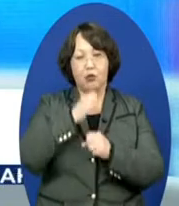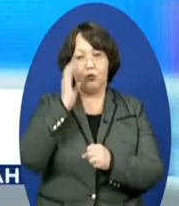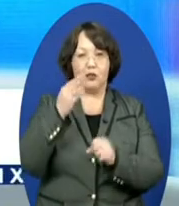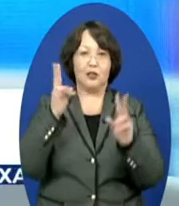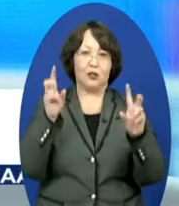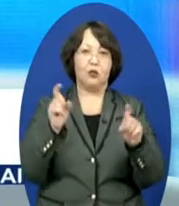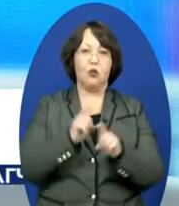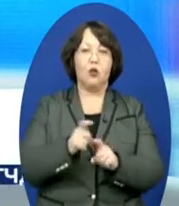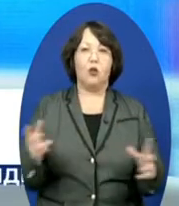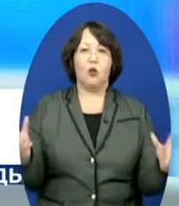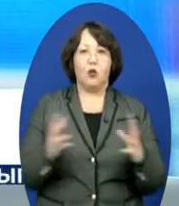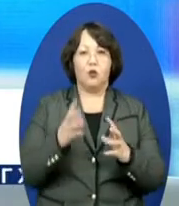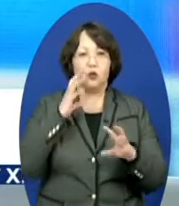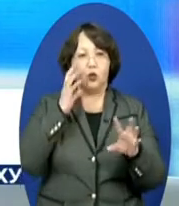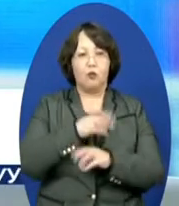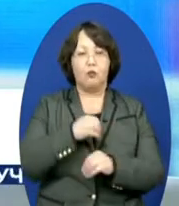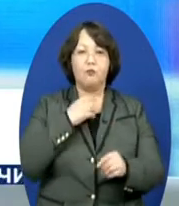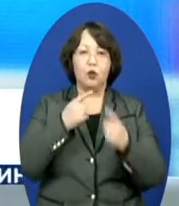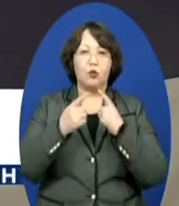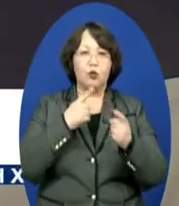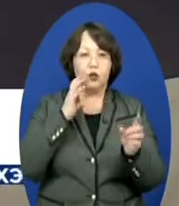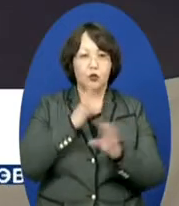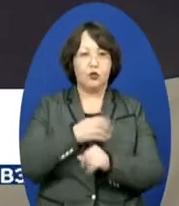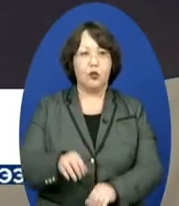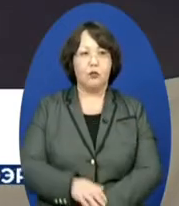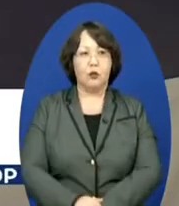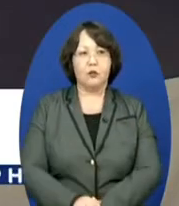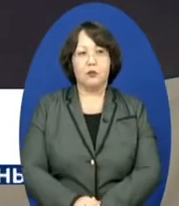сэдвээр уулзалт зөвлөгөөн зохион байгууллаа.